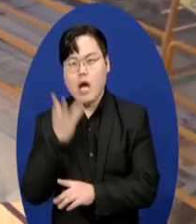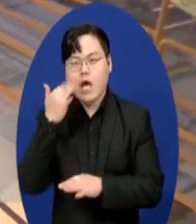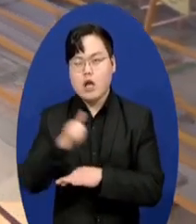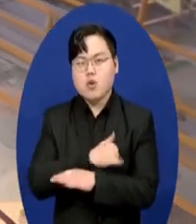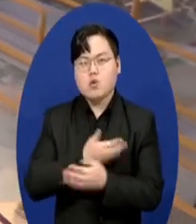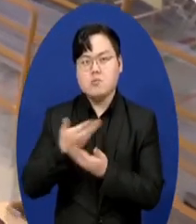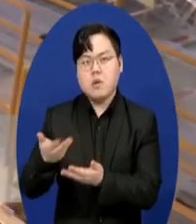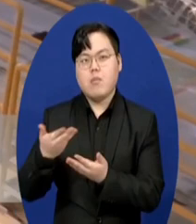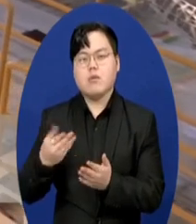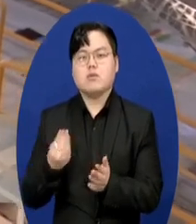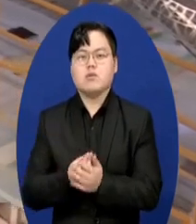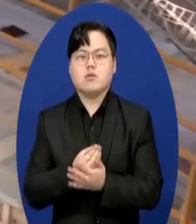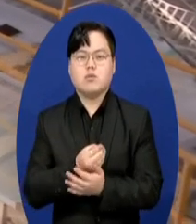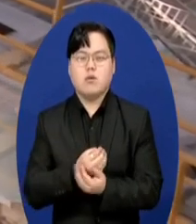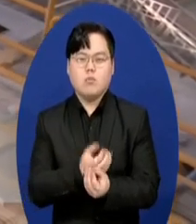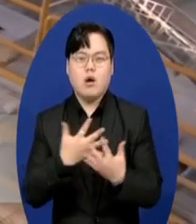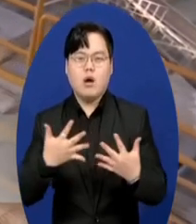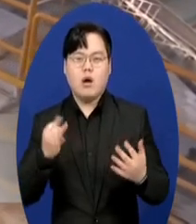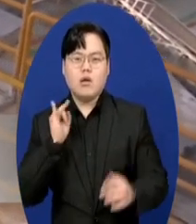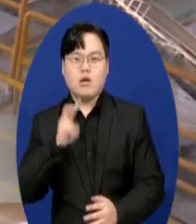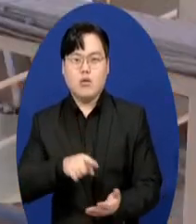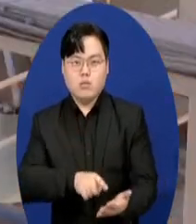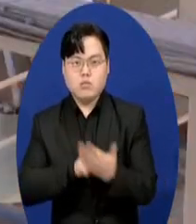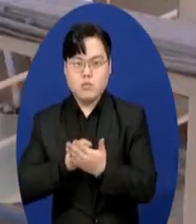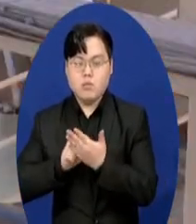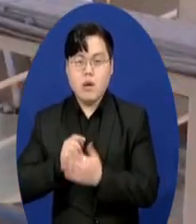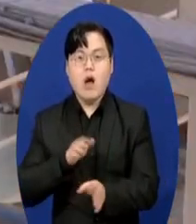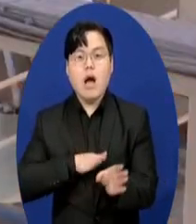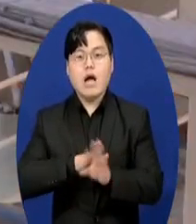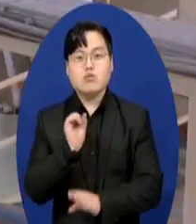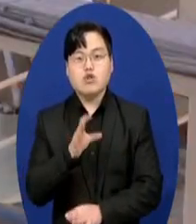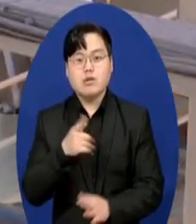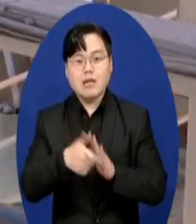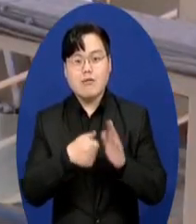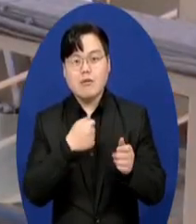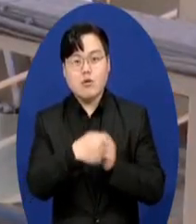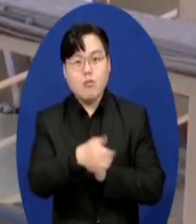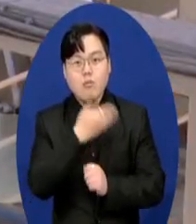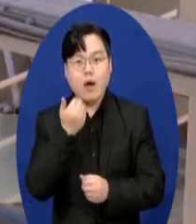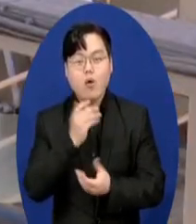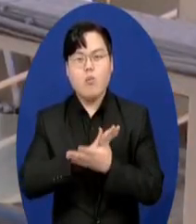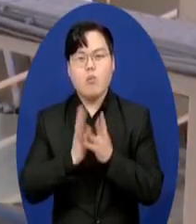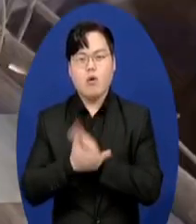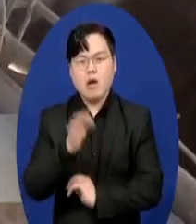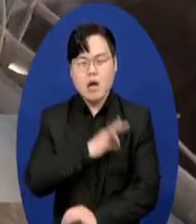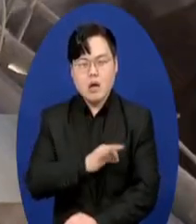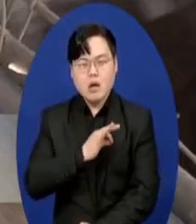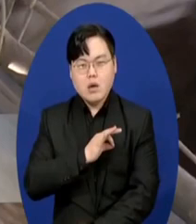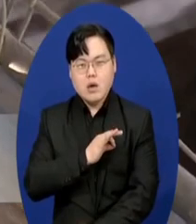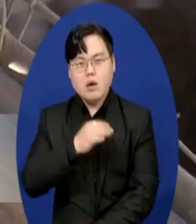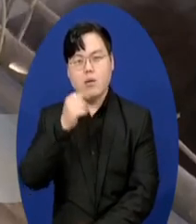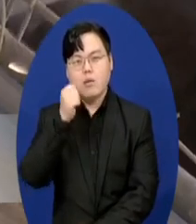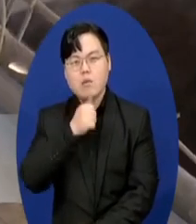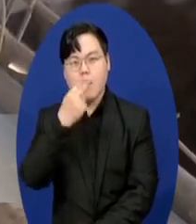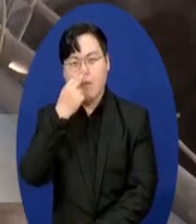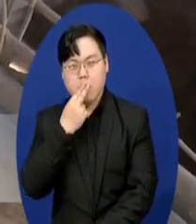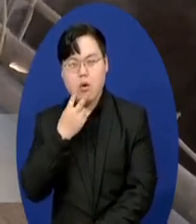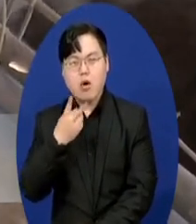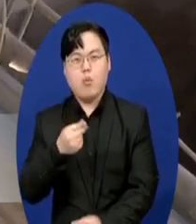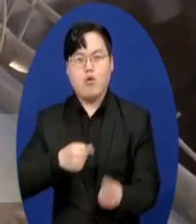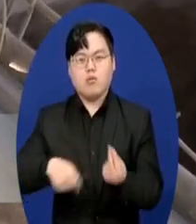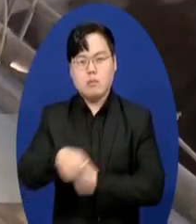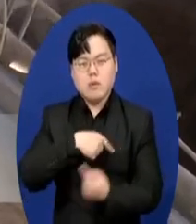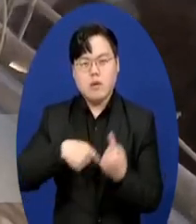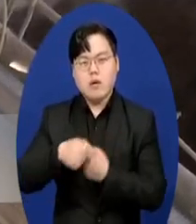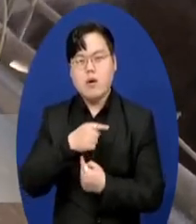гэд олон зүйл ил болжээ. Албан ёсоор татвараа төлдөггүйч ашиг орлого олж, хууль бусаар олсон орлогоо хууль ёсны эргэлтэнд оруулж мөнгө угаах